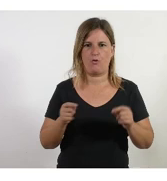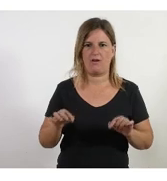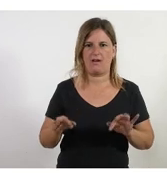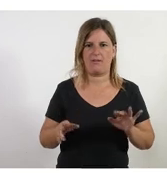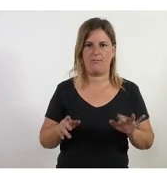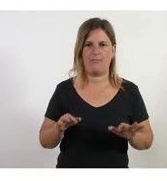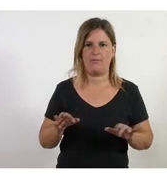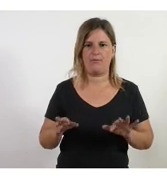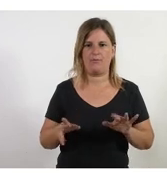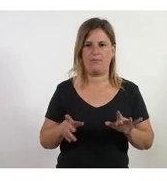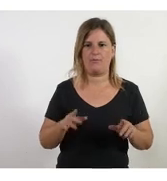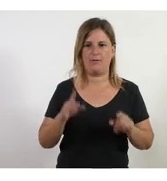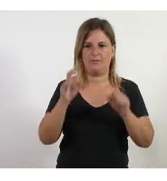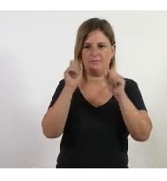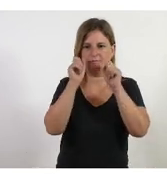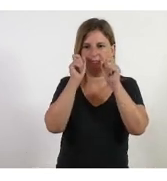vas obrint els ulls.